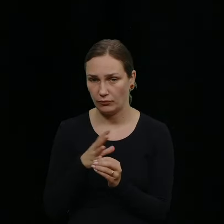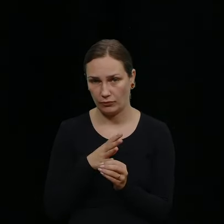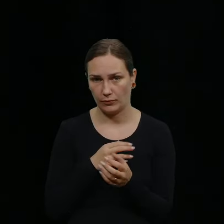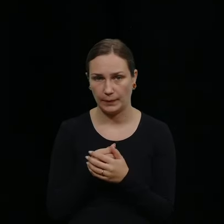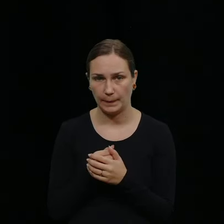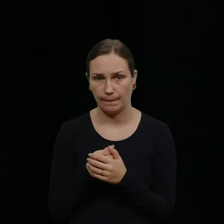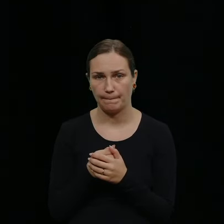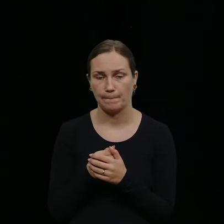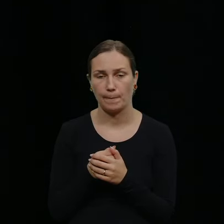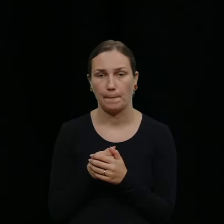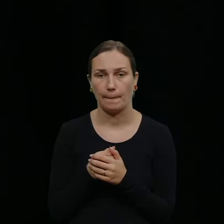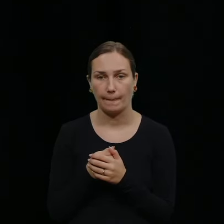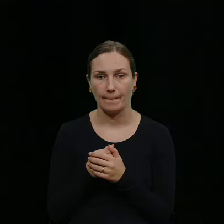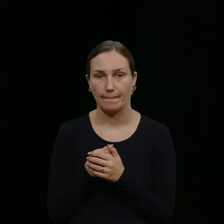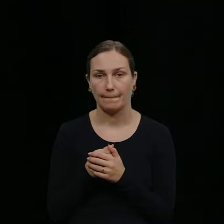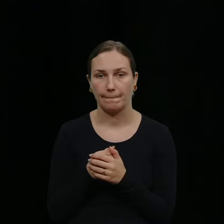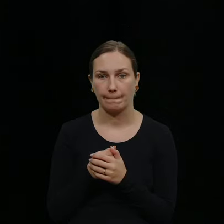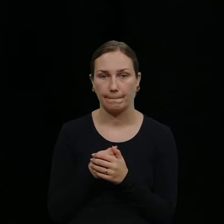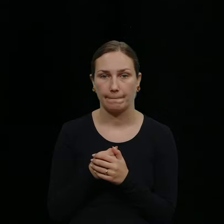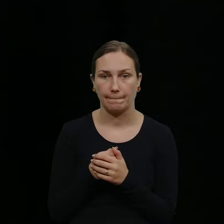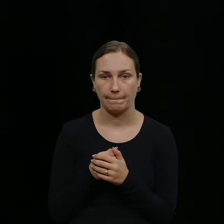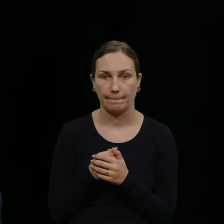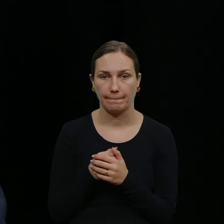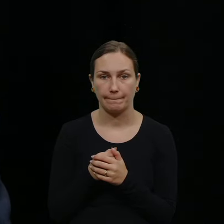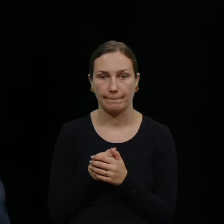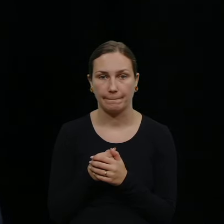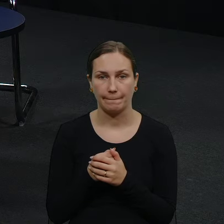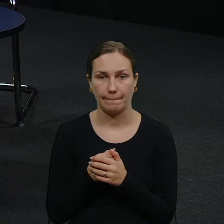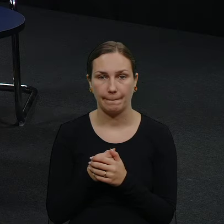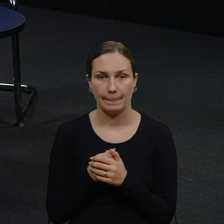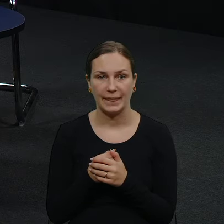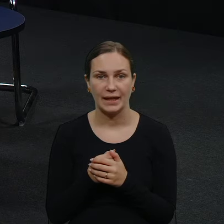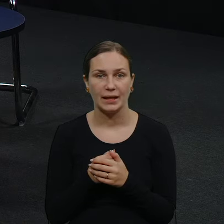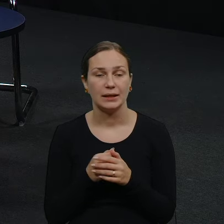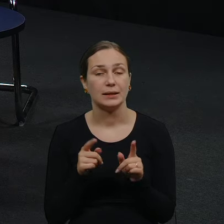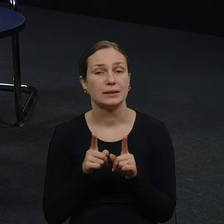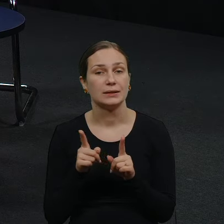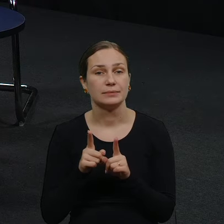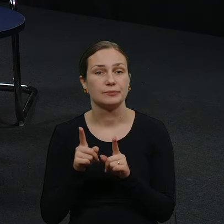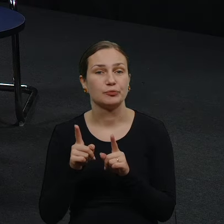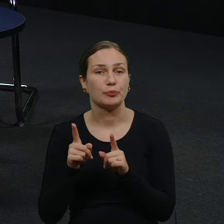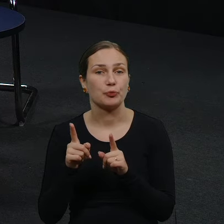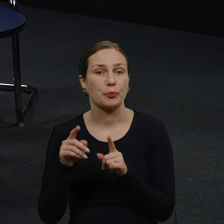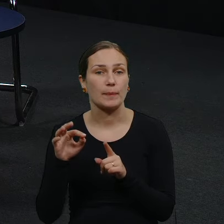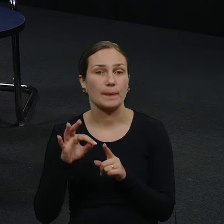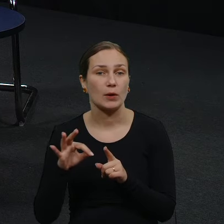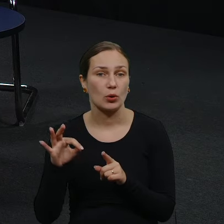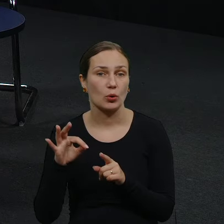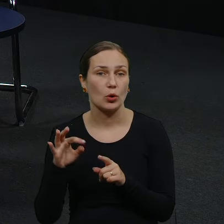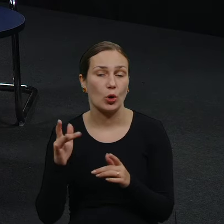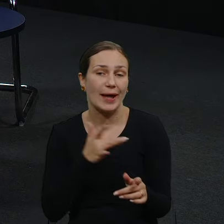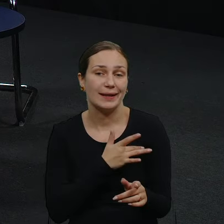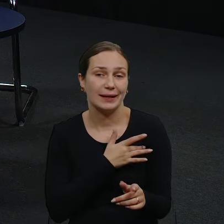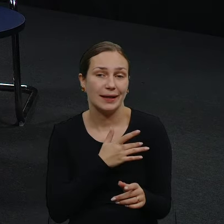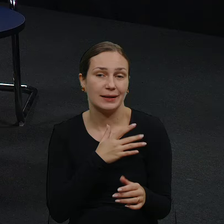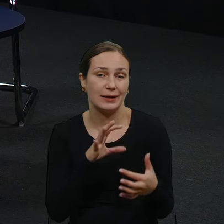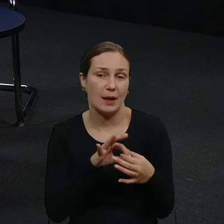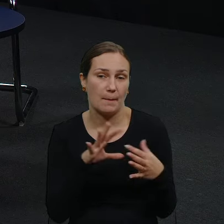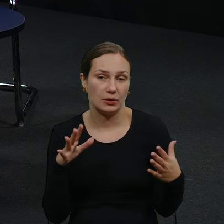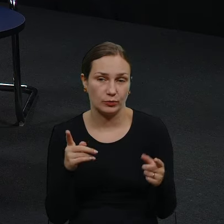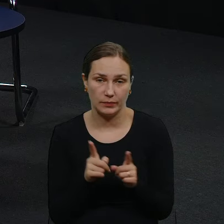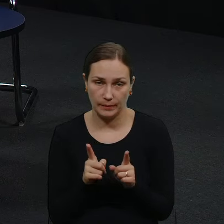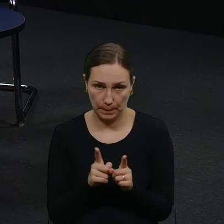dar pasakant, dėl Europos parlamento darbų, tai yra energetinė